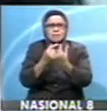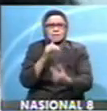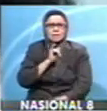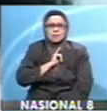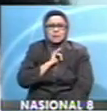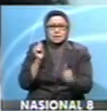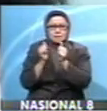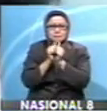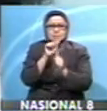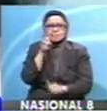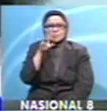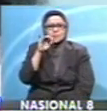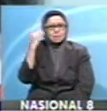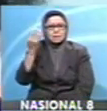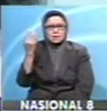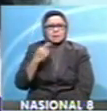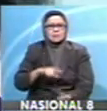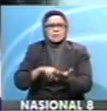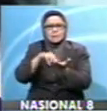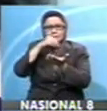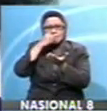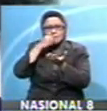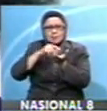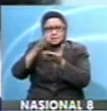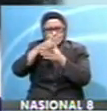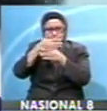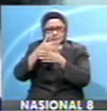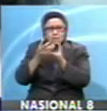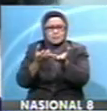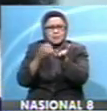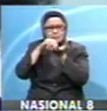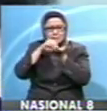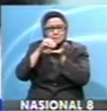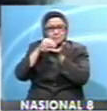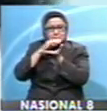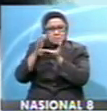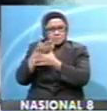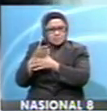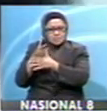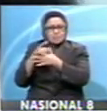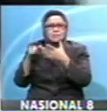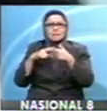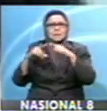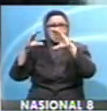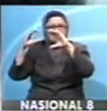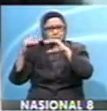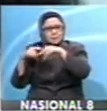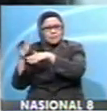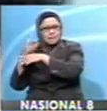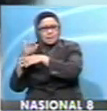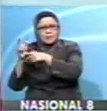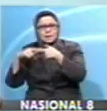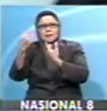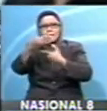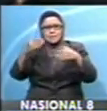a biasa makan Sepinggan duduk tidurant pasal saya masa bujang D saya dudukumah diaik dia so dengan n ni